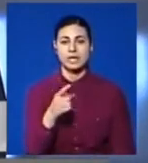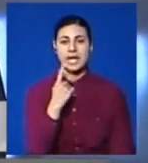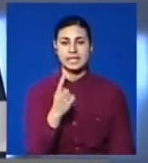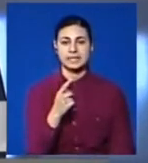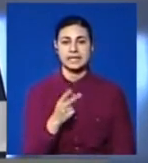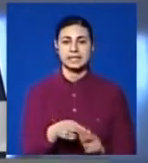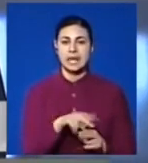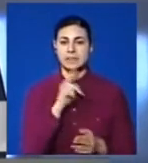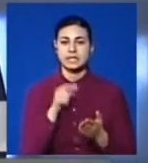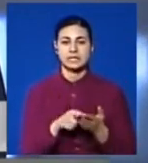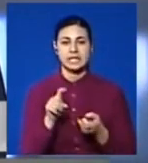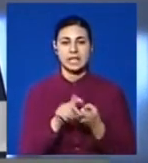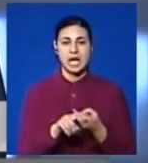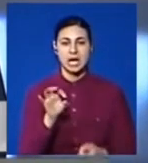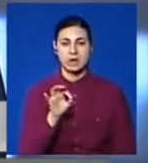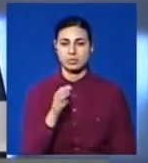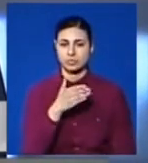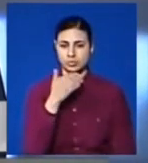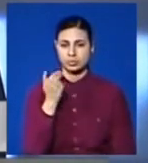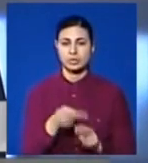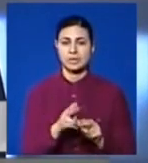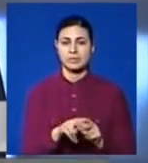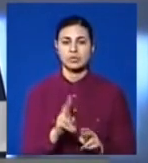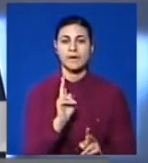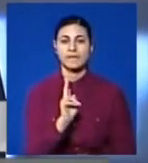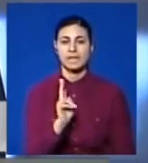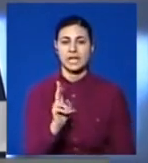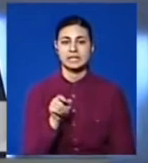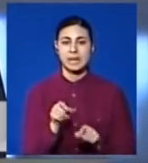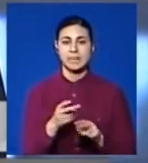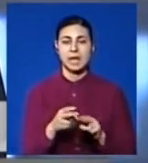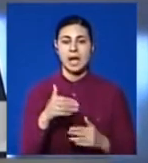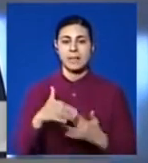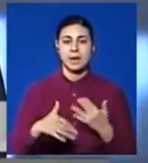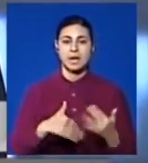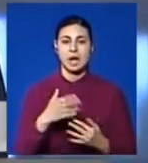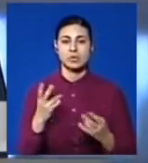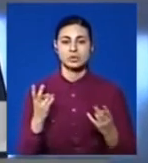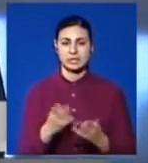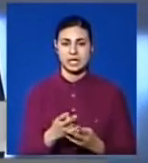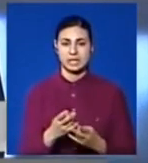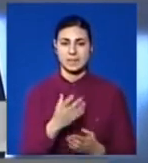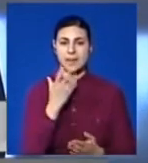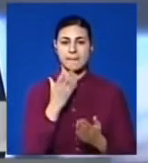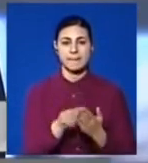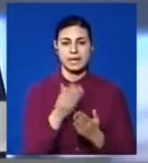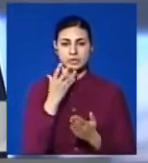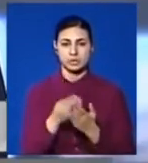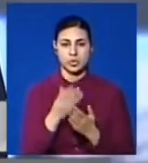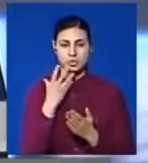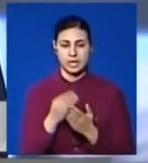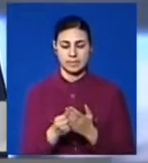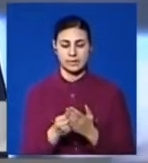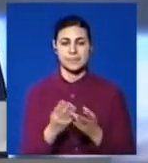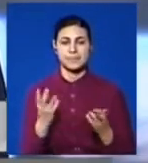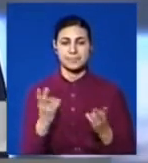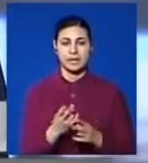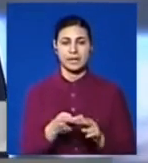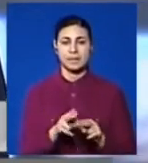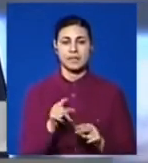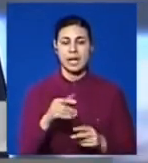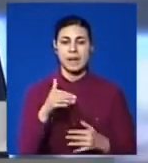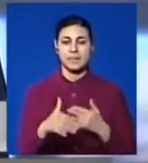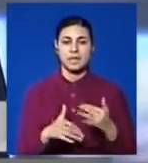ერთიანი ამ საკითხთან დაკავშირებით, იმიტომ რომ ვიღაცები ამ ქაოსს იყენებენ, პერსონები, გარკვეული პერსონები იყენებენ ამ